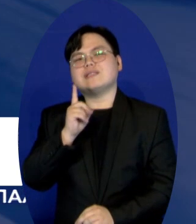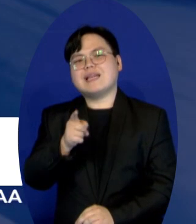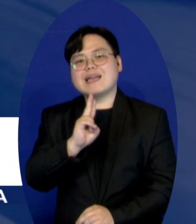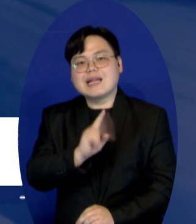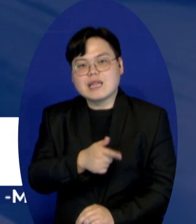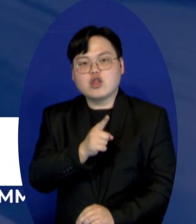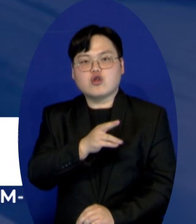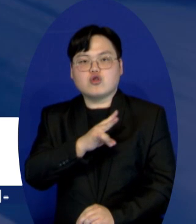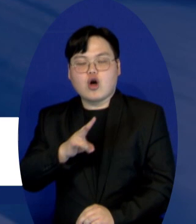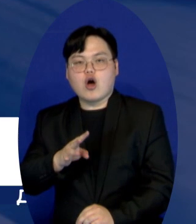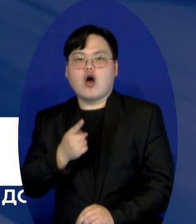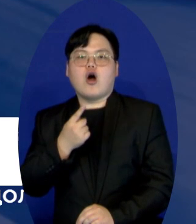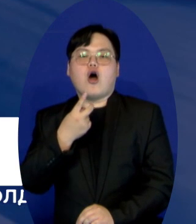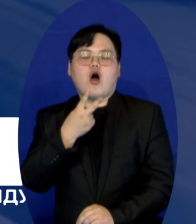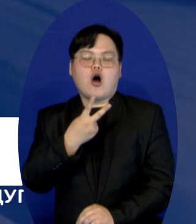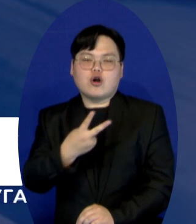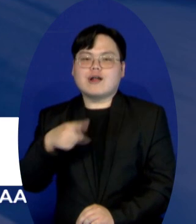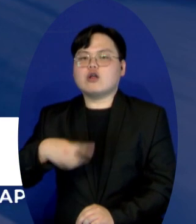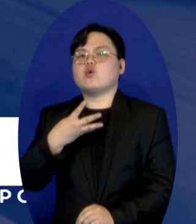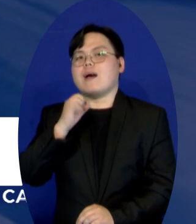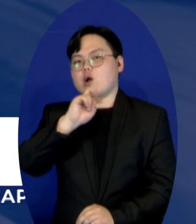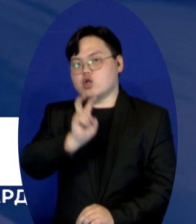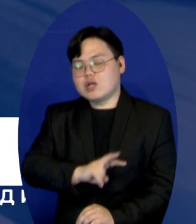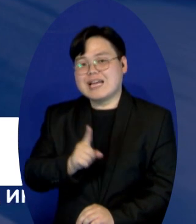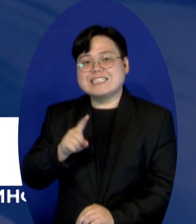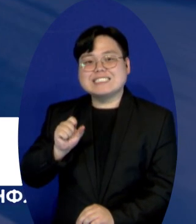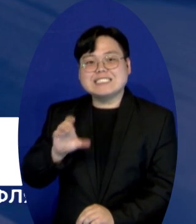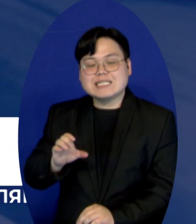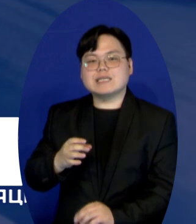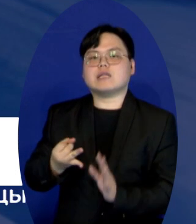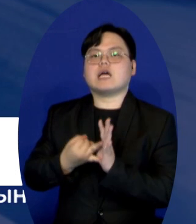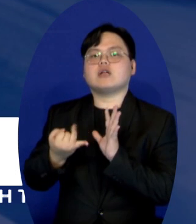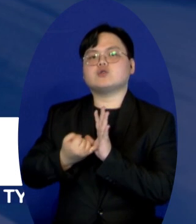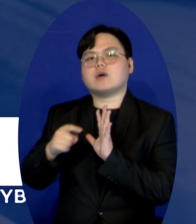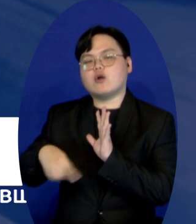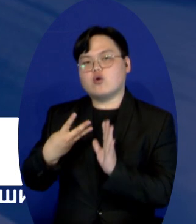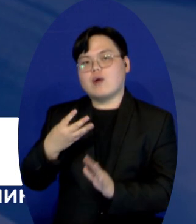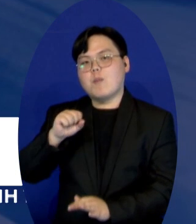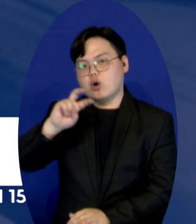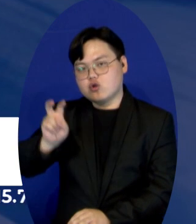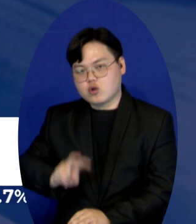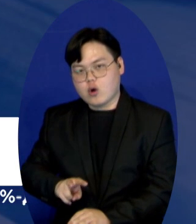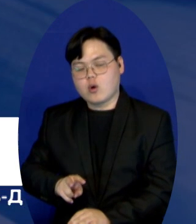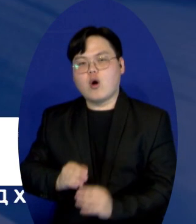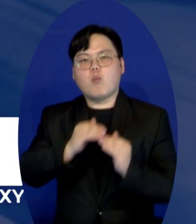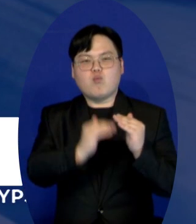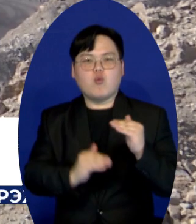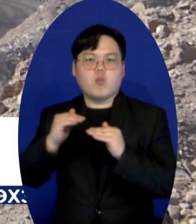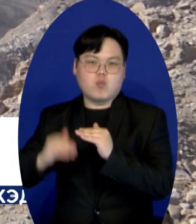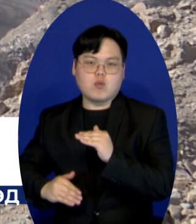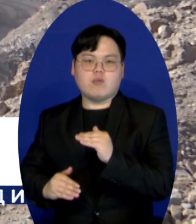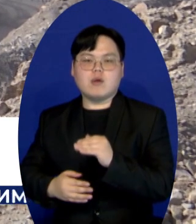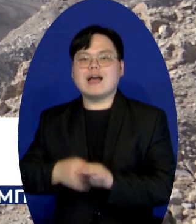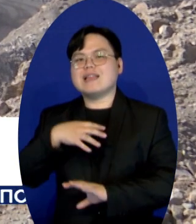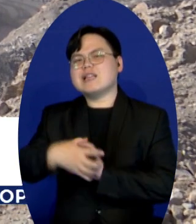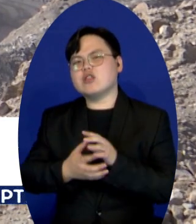тон тутамдаа 22.4 Америк доллар, зэсийн баяжимлын хилийн дундаж үн 76.4 Америк доллараар тус тус буусан байна.